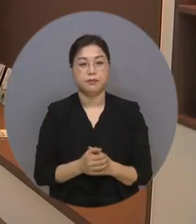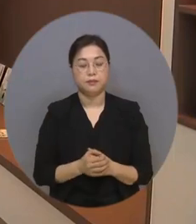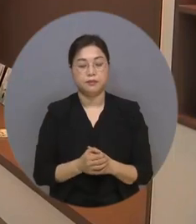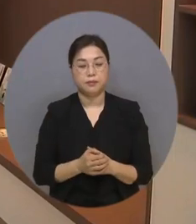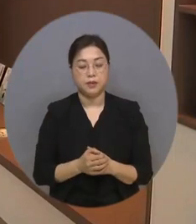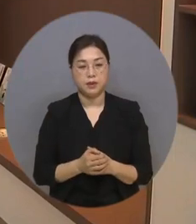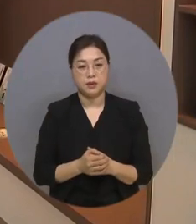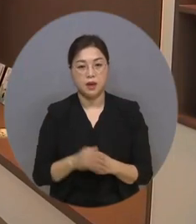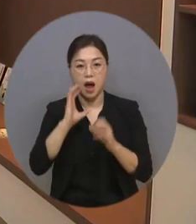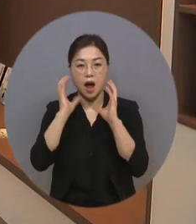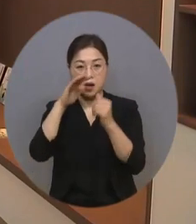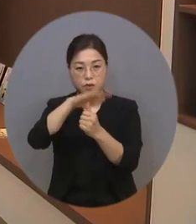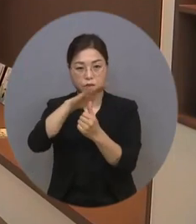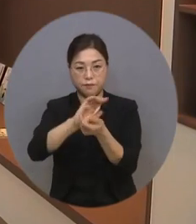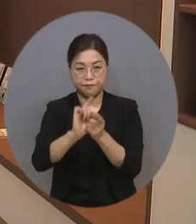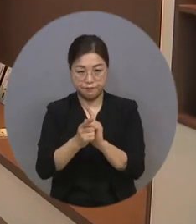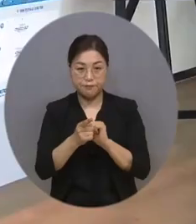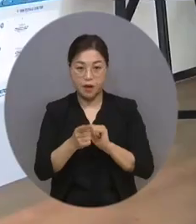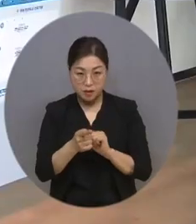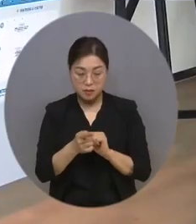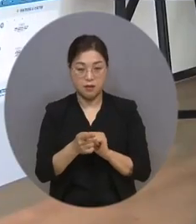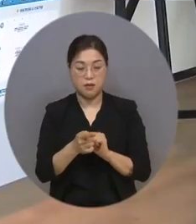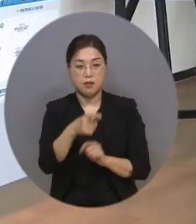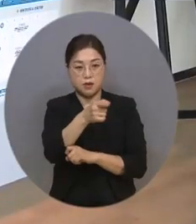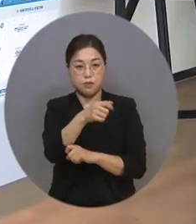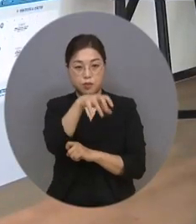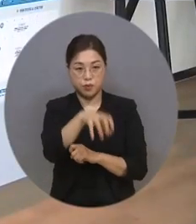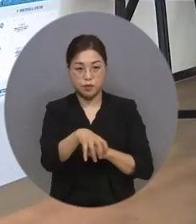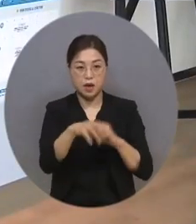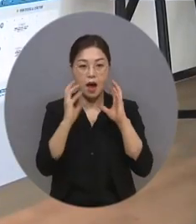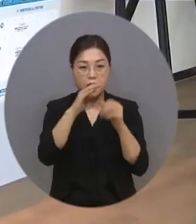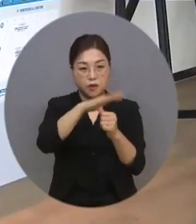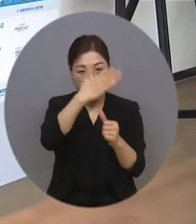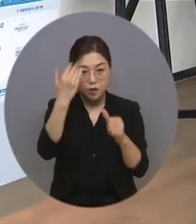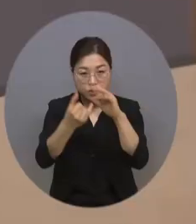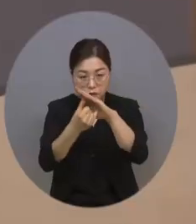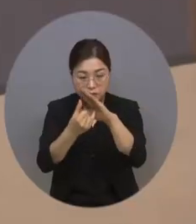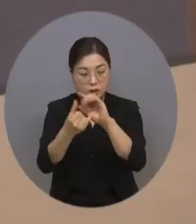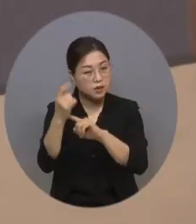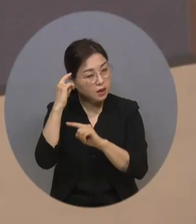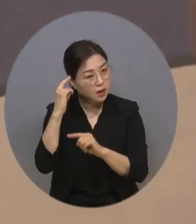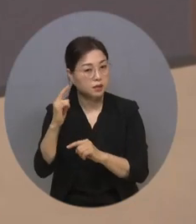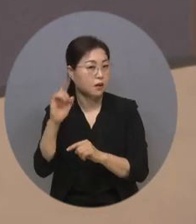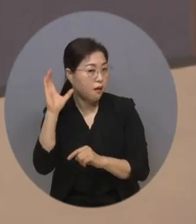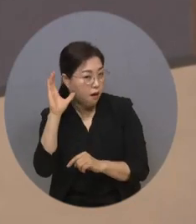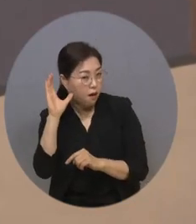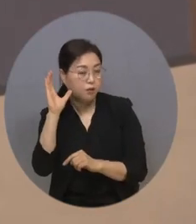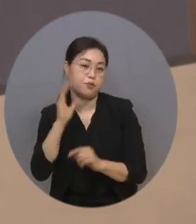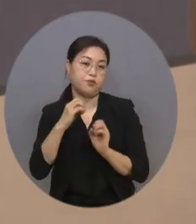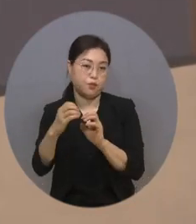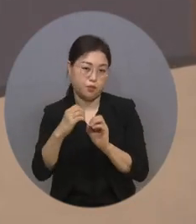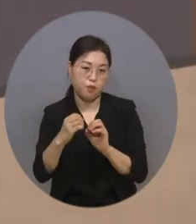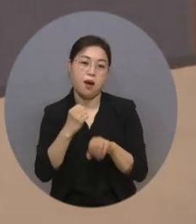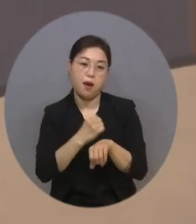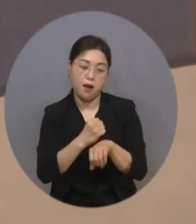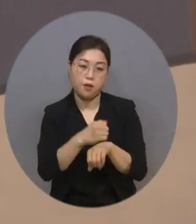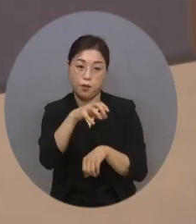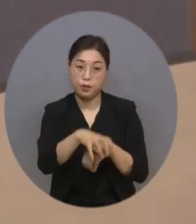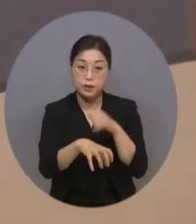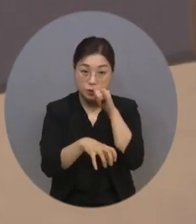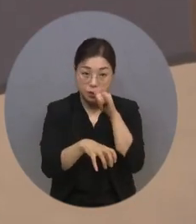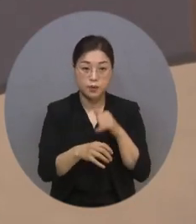아동옴부즈퍼슨 사무소의 1층에는 아동과 청소년의 의견을 적극적으로 듣고 소통하기 위한 아동민원센터가 위치해